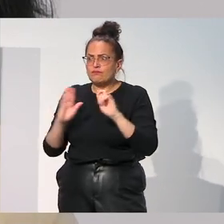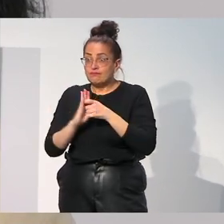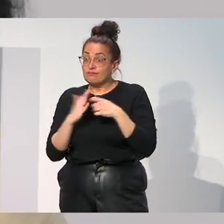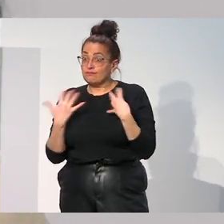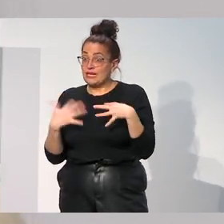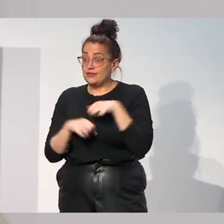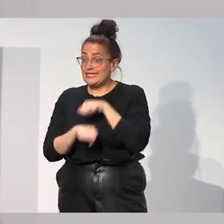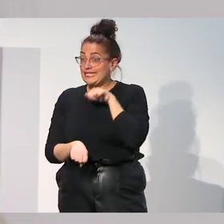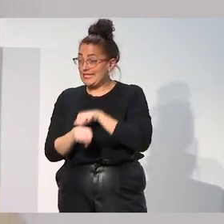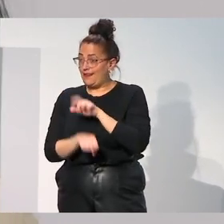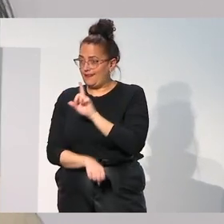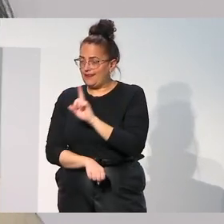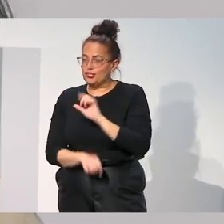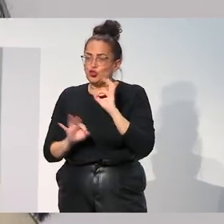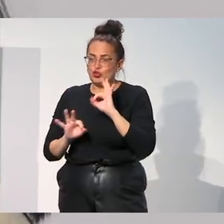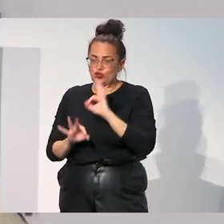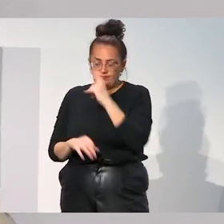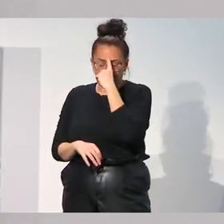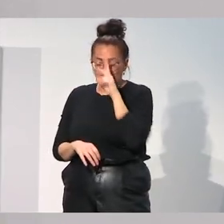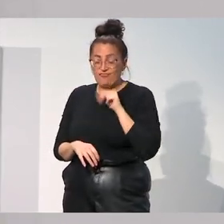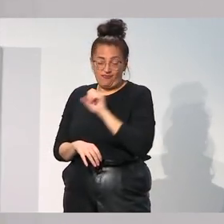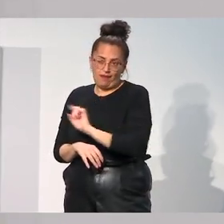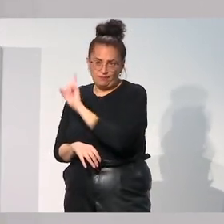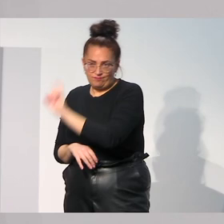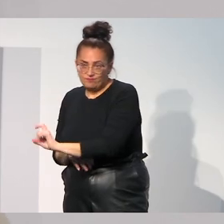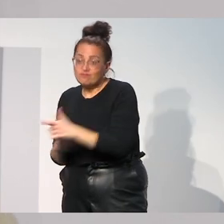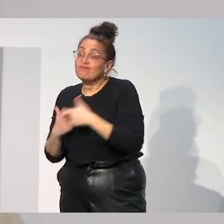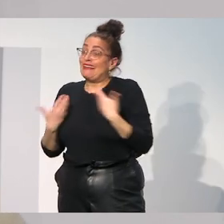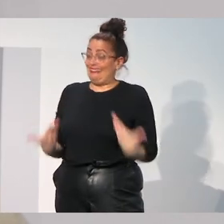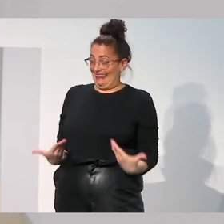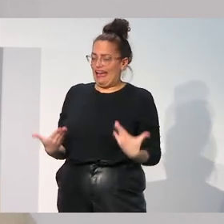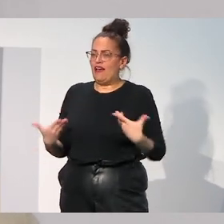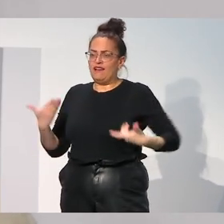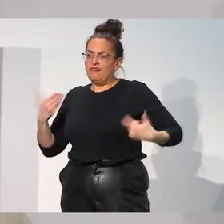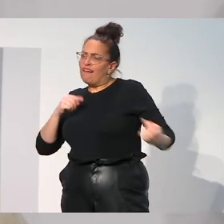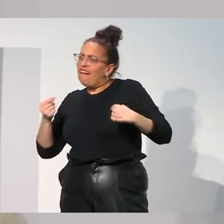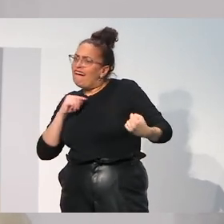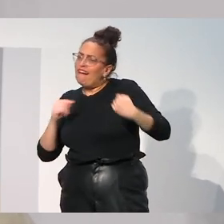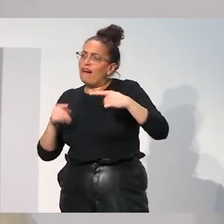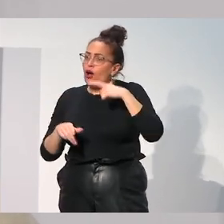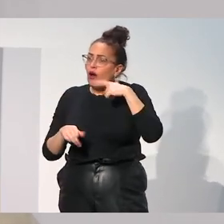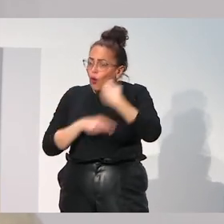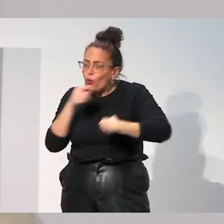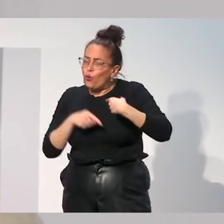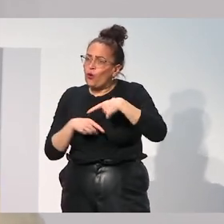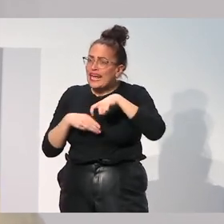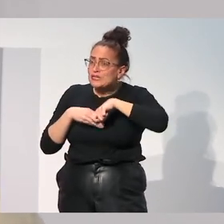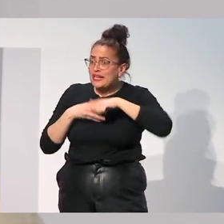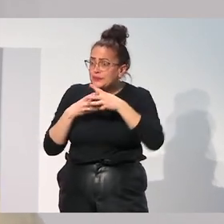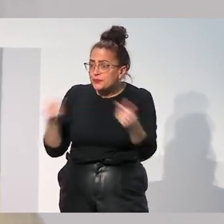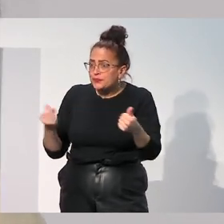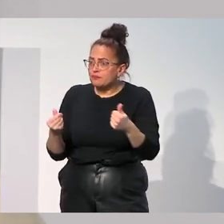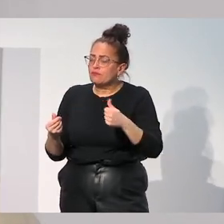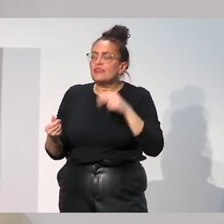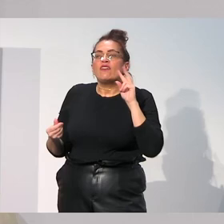siècle, et ça, je vous poserai aussi la question sur aujourd'hui, on parle beaucoup de la disparition des espèces, etc. Mais non, jamais les animaux ne